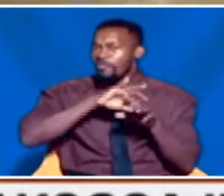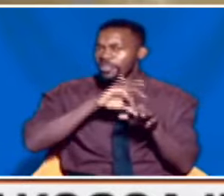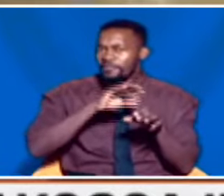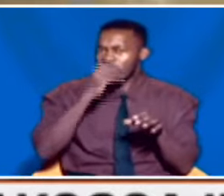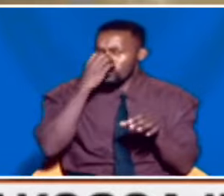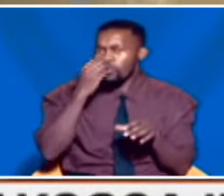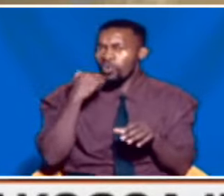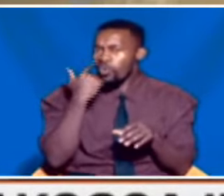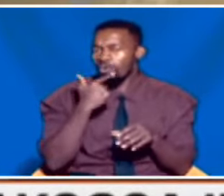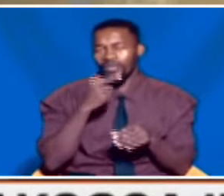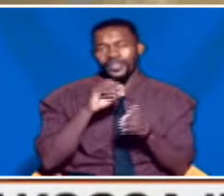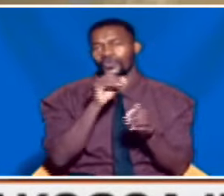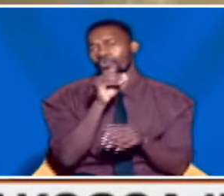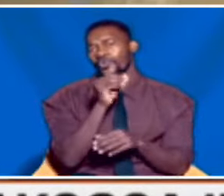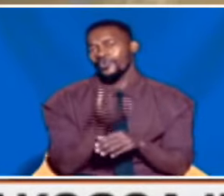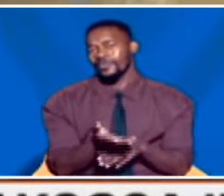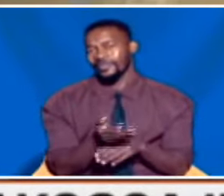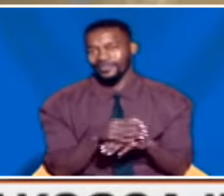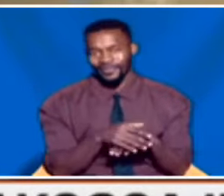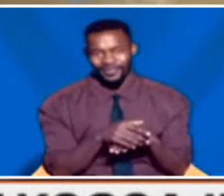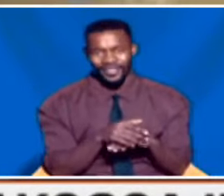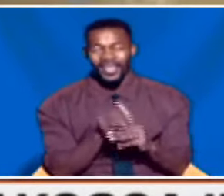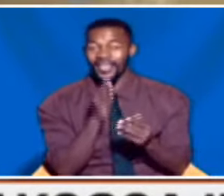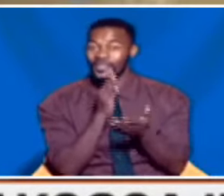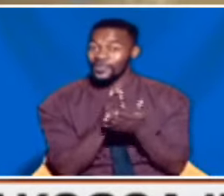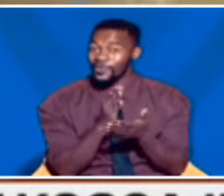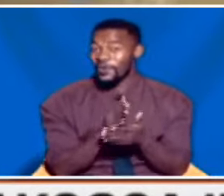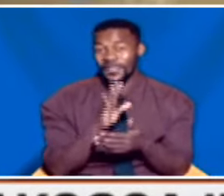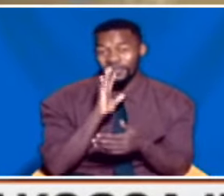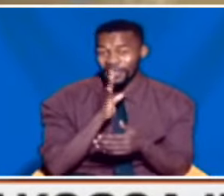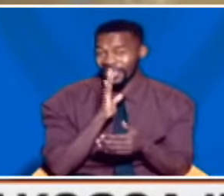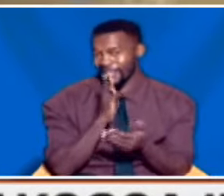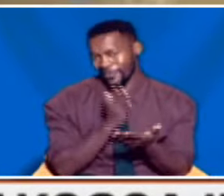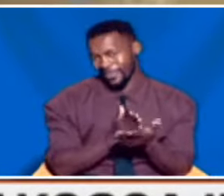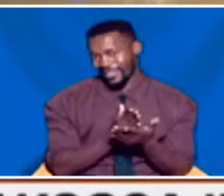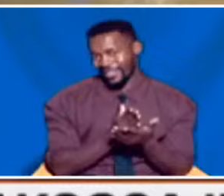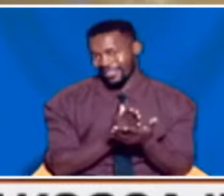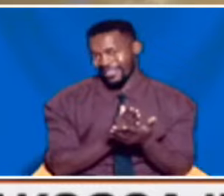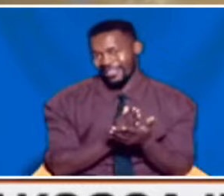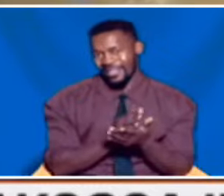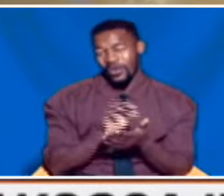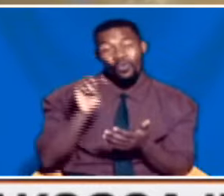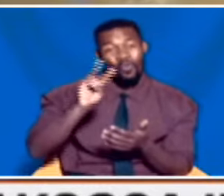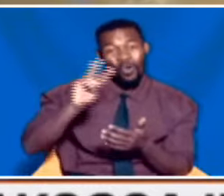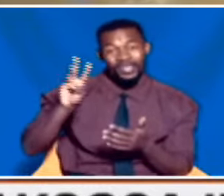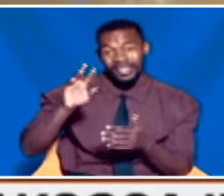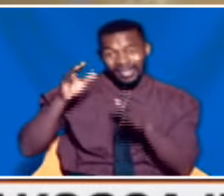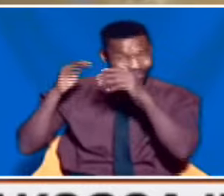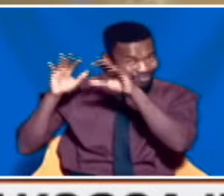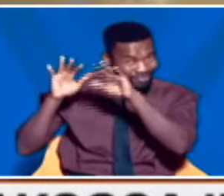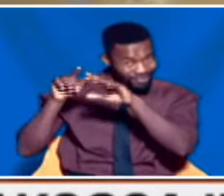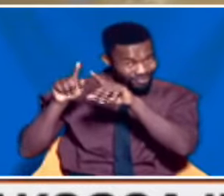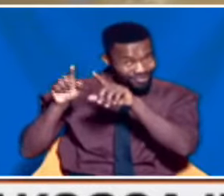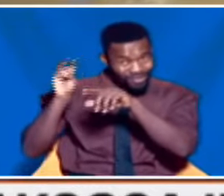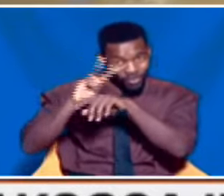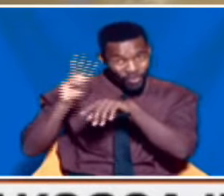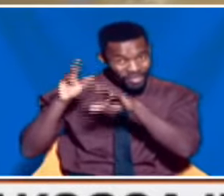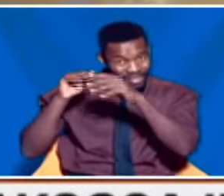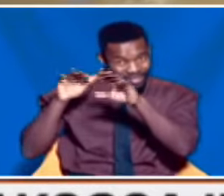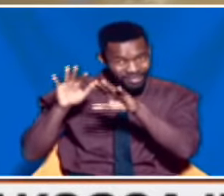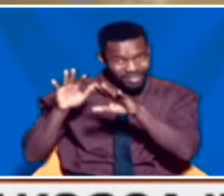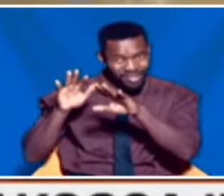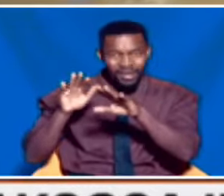your excellency, let us speak the truth. Juzi Western tuliona wali madeni yao yalilipwa na